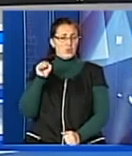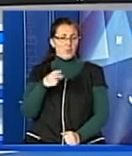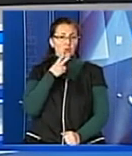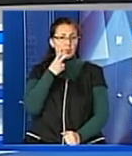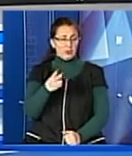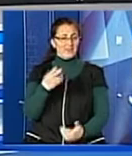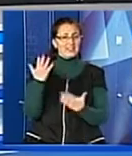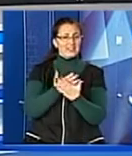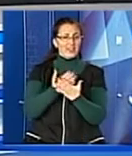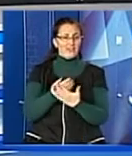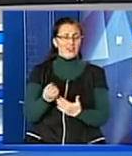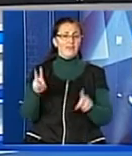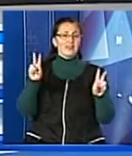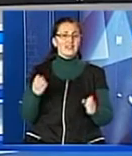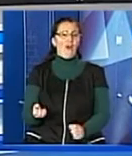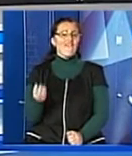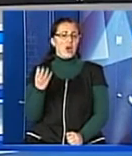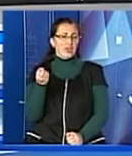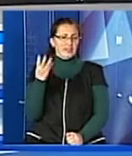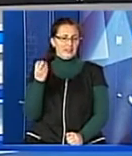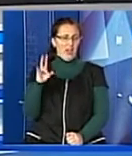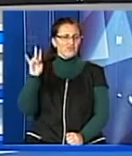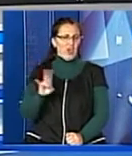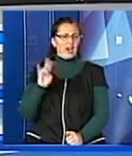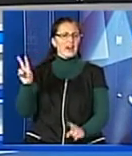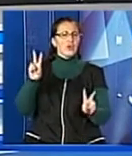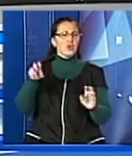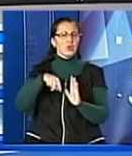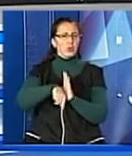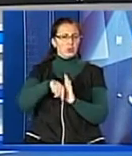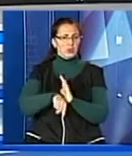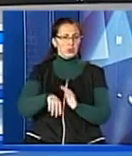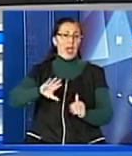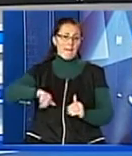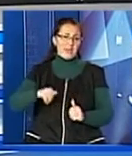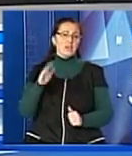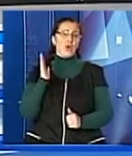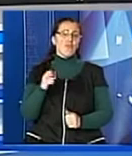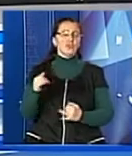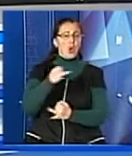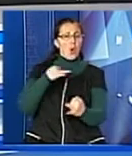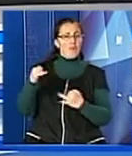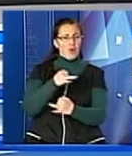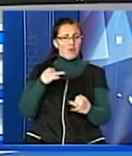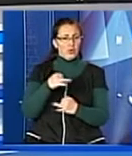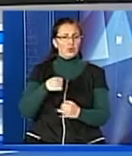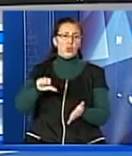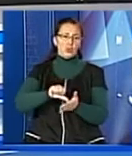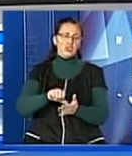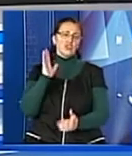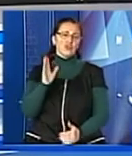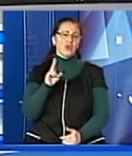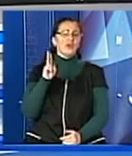його кінострічку «Фонтан» на релігійну тематику. Опісля буде обговорення фільмів режисера. Участь в дискусії візьмуть кінокритики